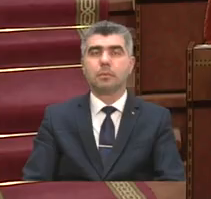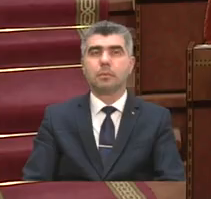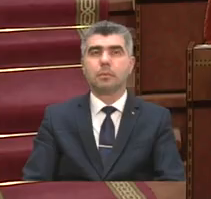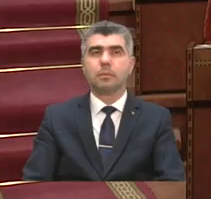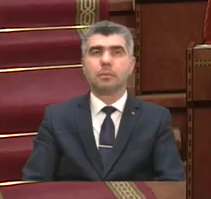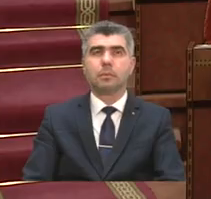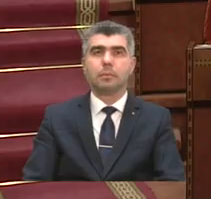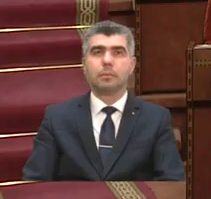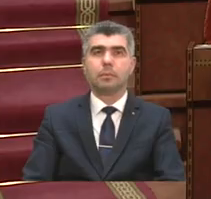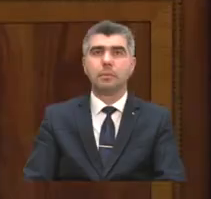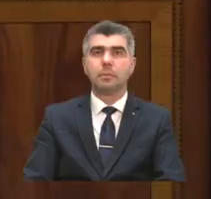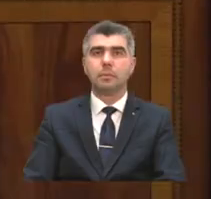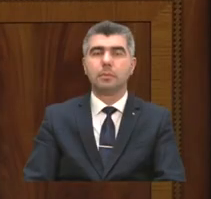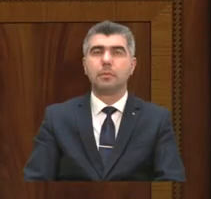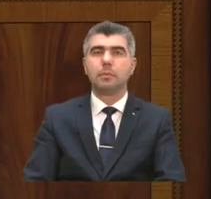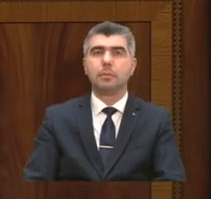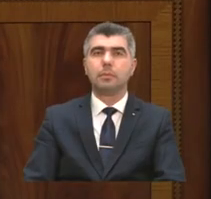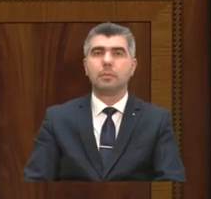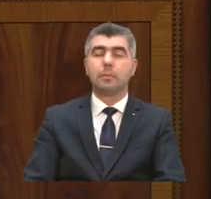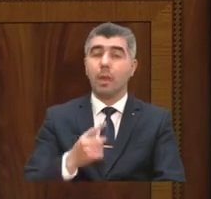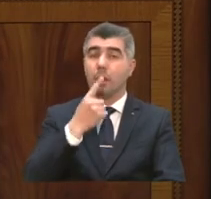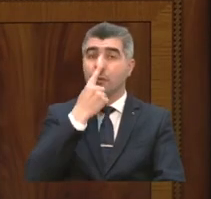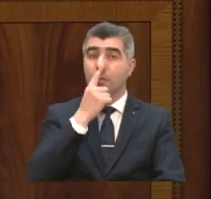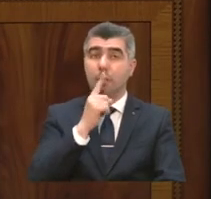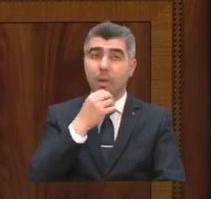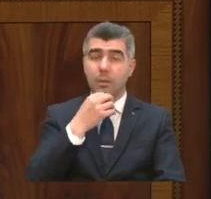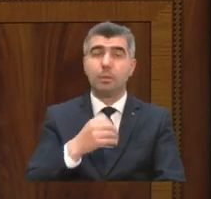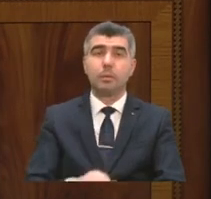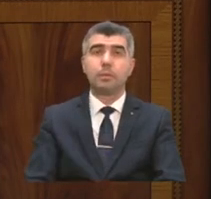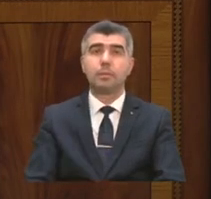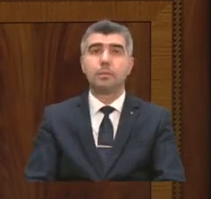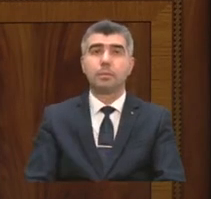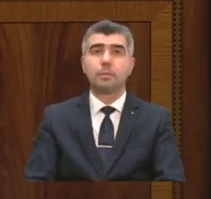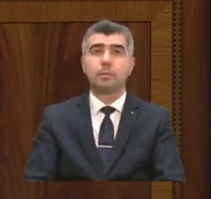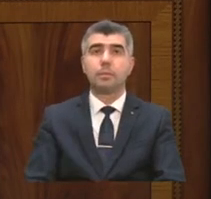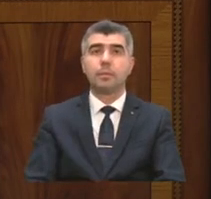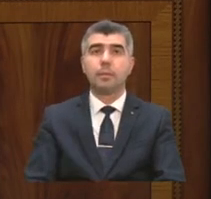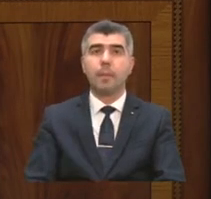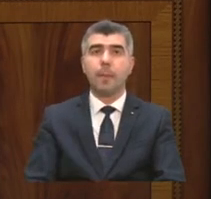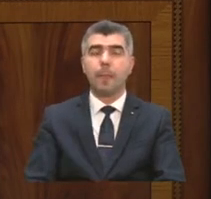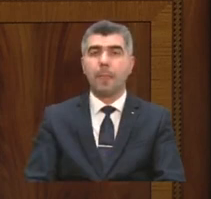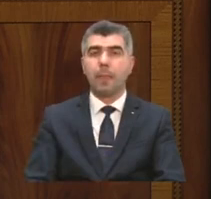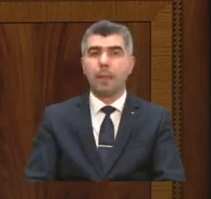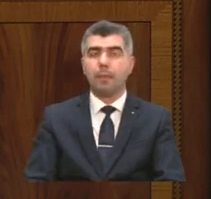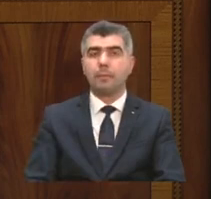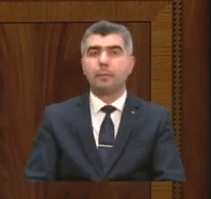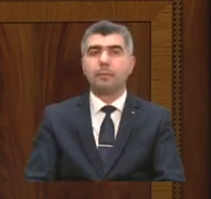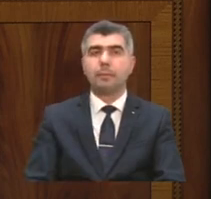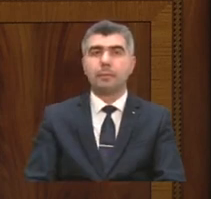انا سي ابراهيم انا ما بغيتش تكون السيد الرئيس والساده والنواب